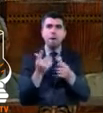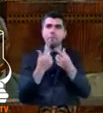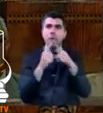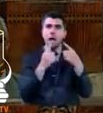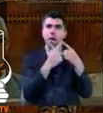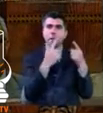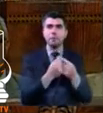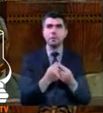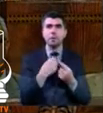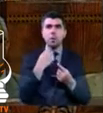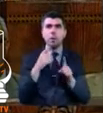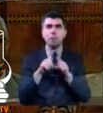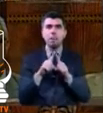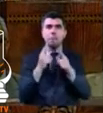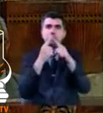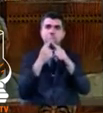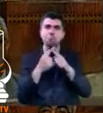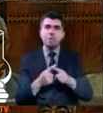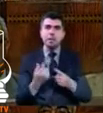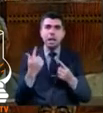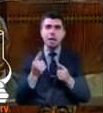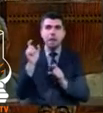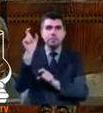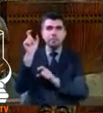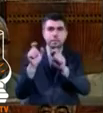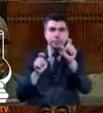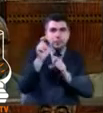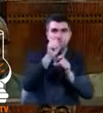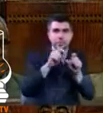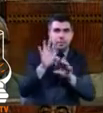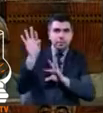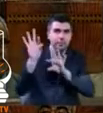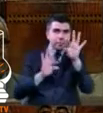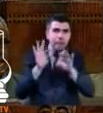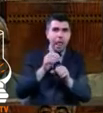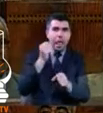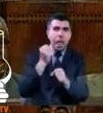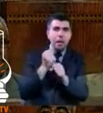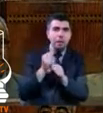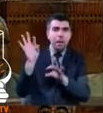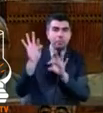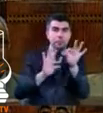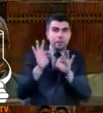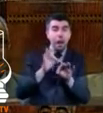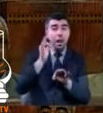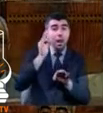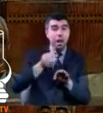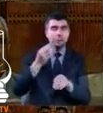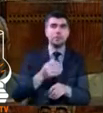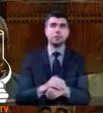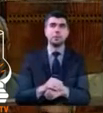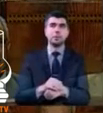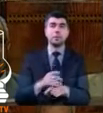ضعف الرأسمال البشري، وكذلك المردود تكثيف الاستثمار العمومي ديال المردود على المستوى